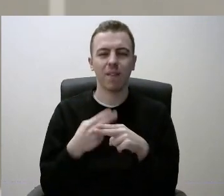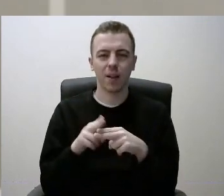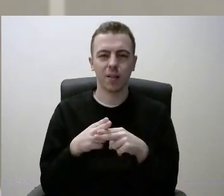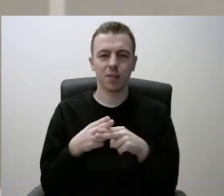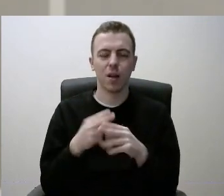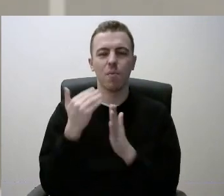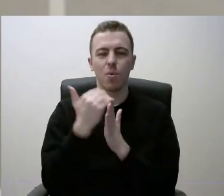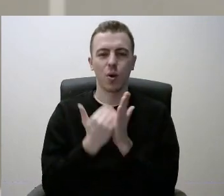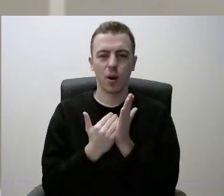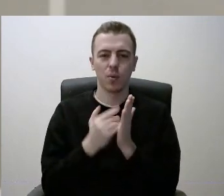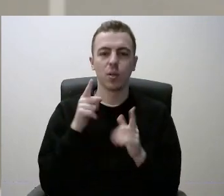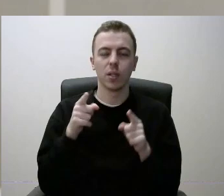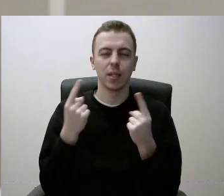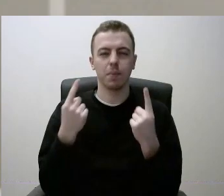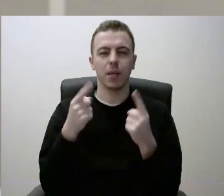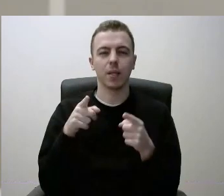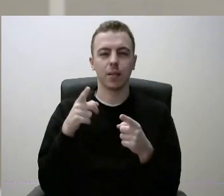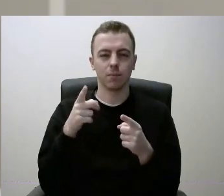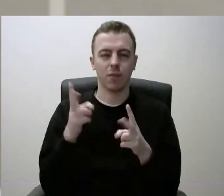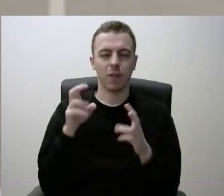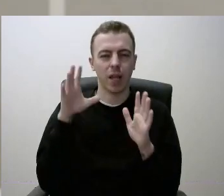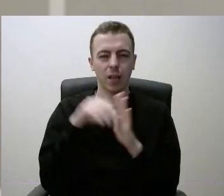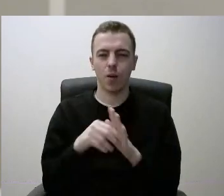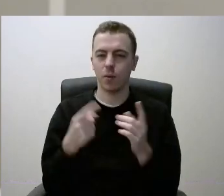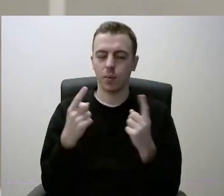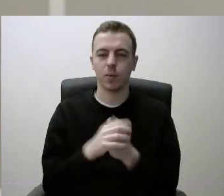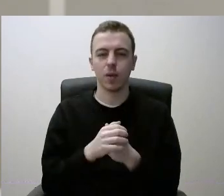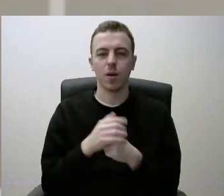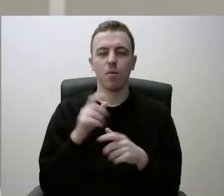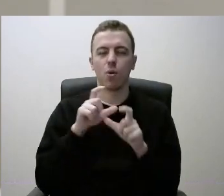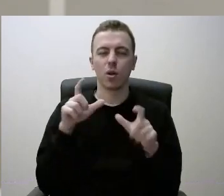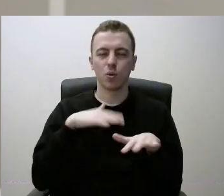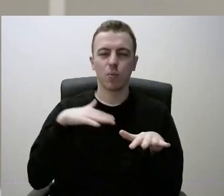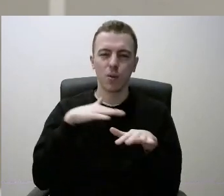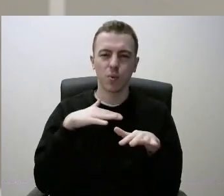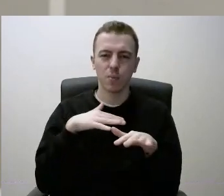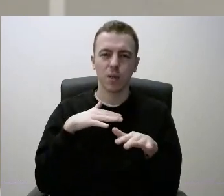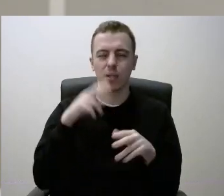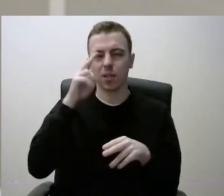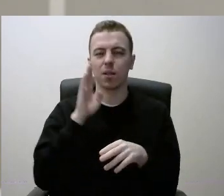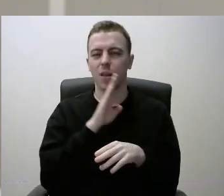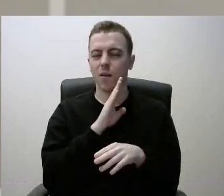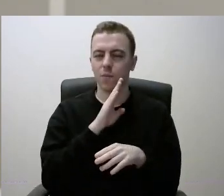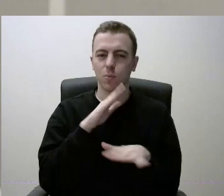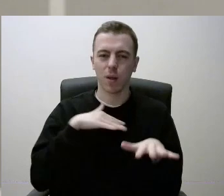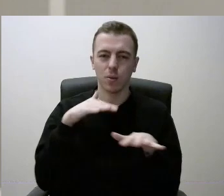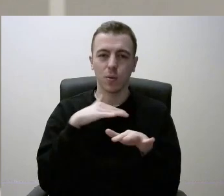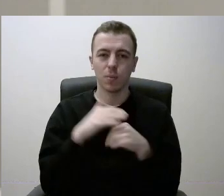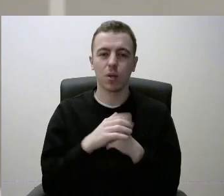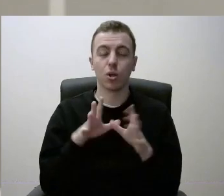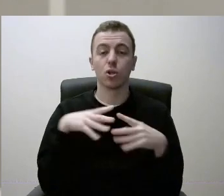programams, kuriuose ypatingai būtų aktyviai įtraukiamos mokyklų bendruomenės, tėvų bendruomenės. Tai šeimoje